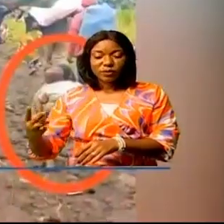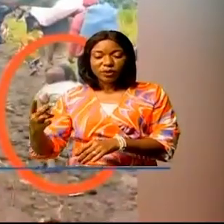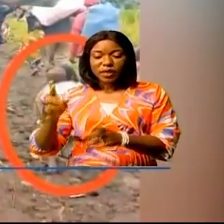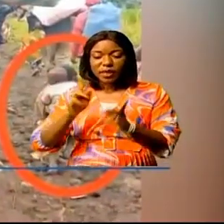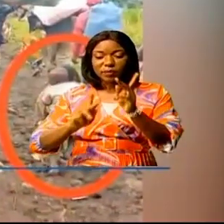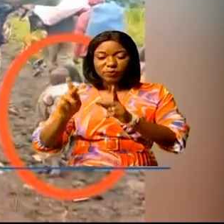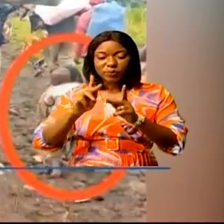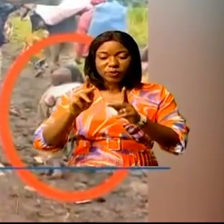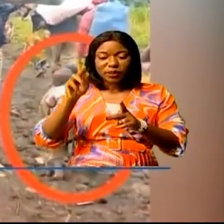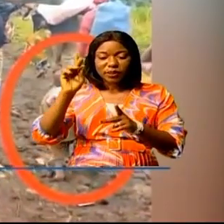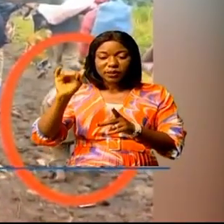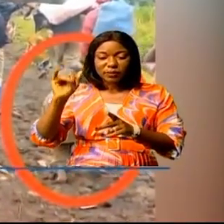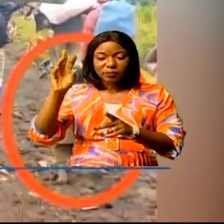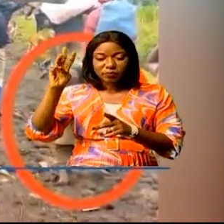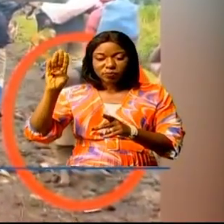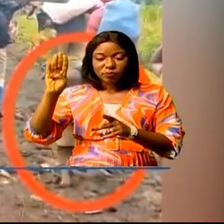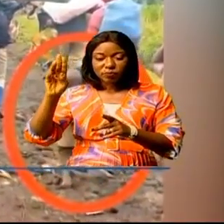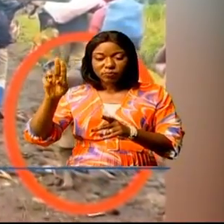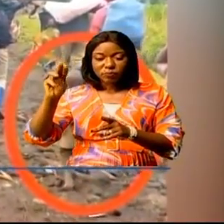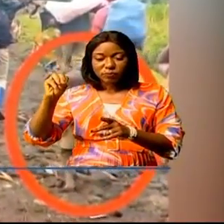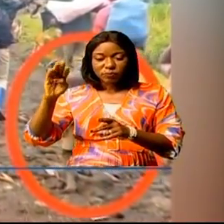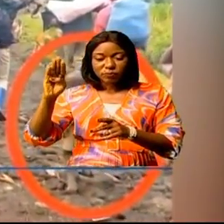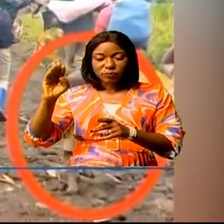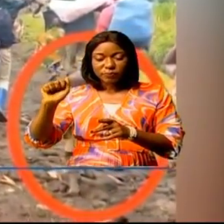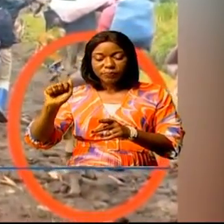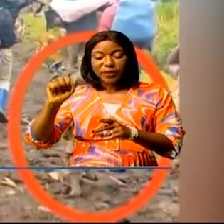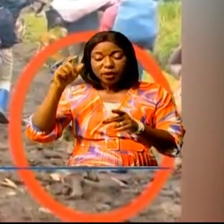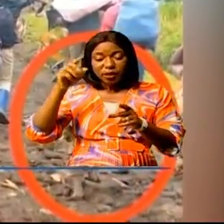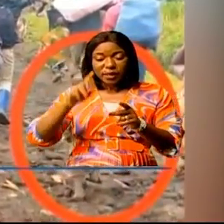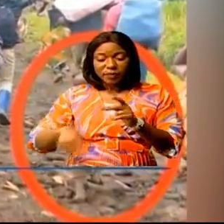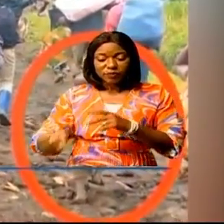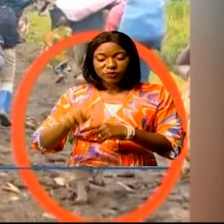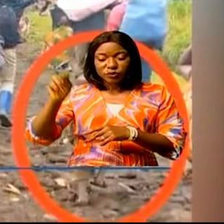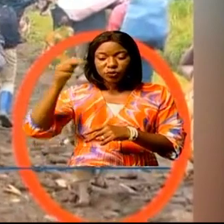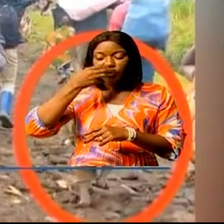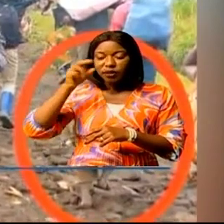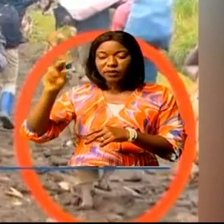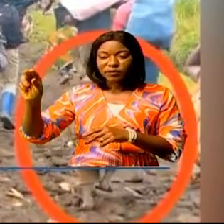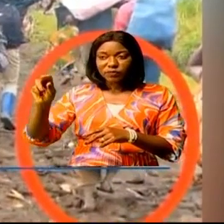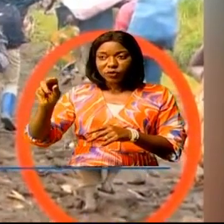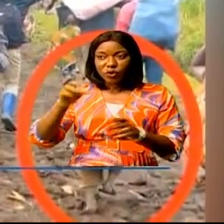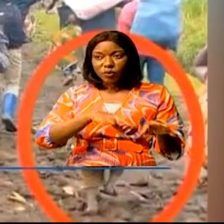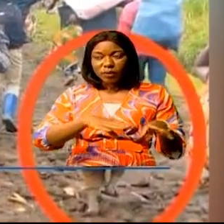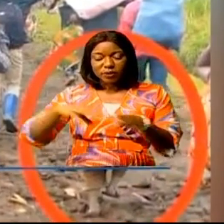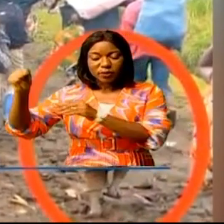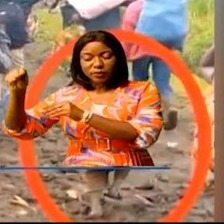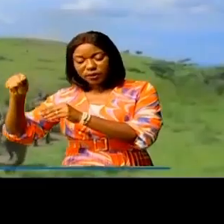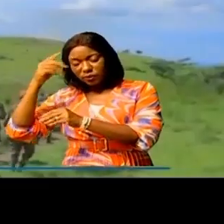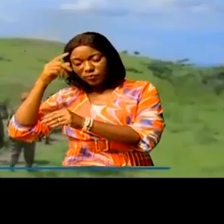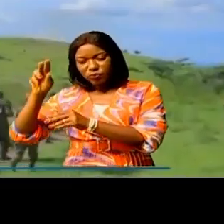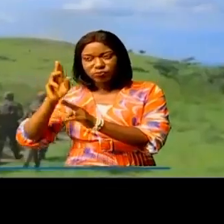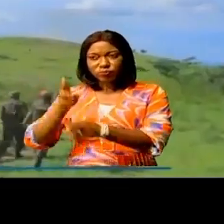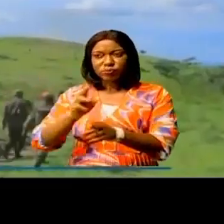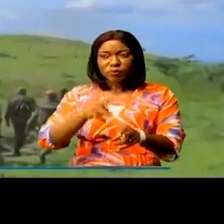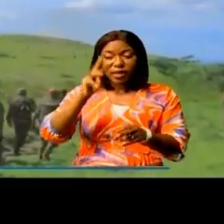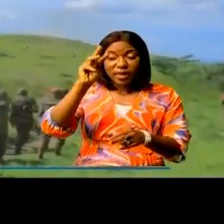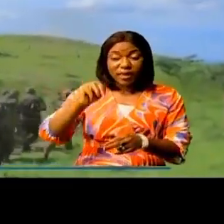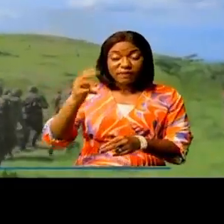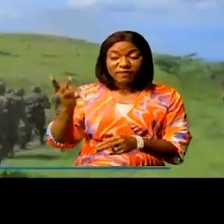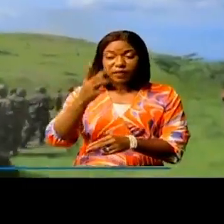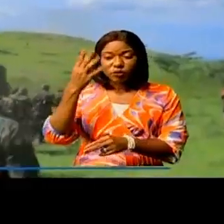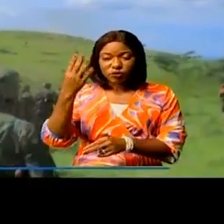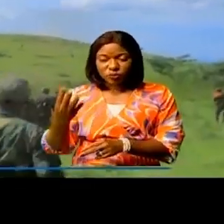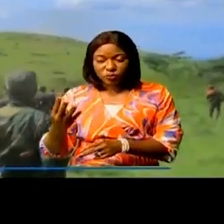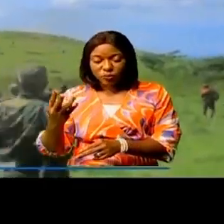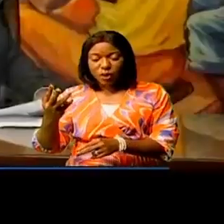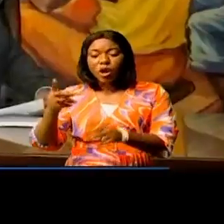des Kibumba dans les territoires de Niragongo, dans la province du Nord Kivu, fait face aux attaques barbares des M23. Et le